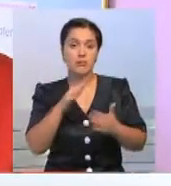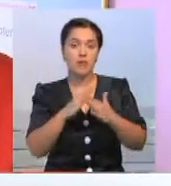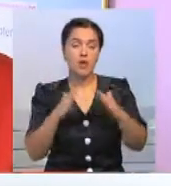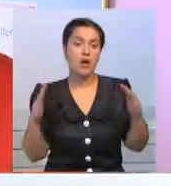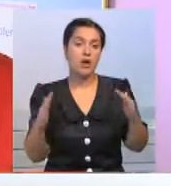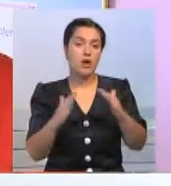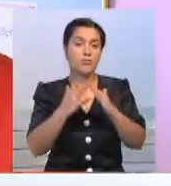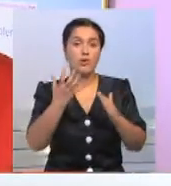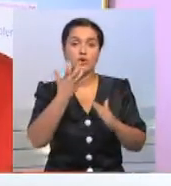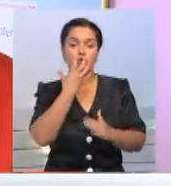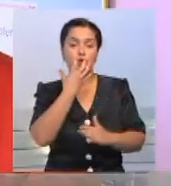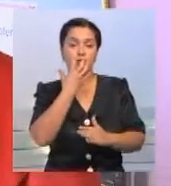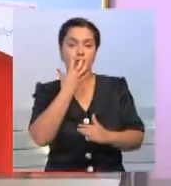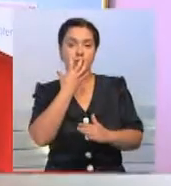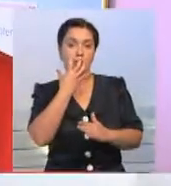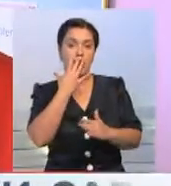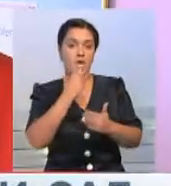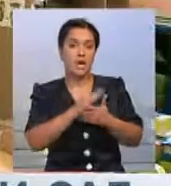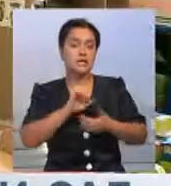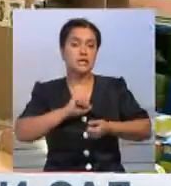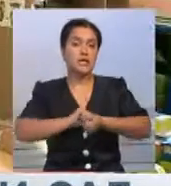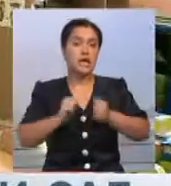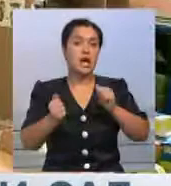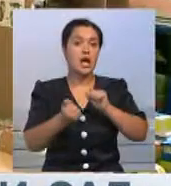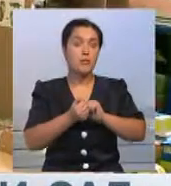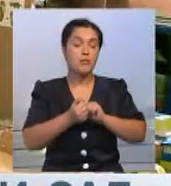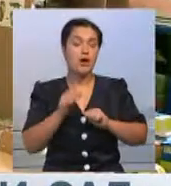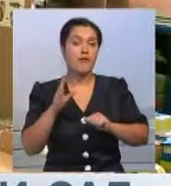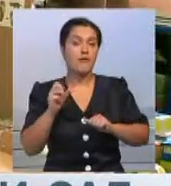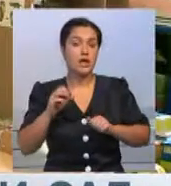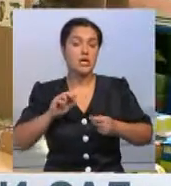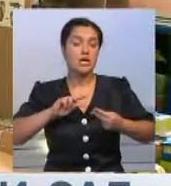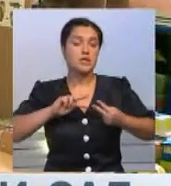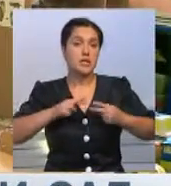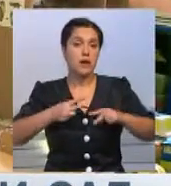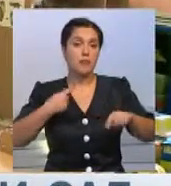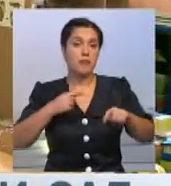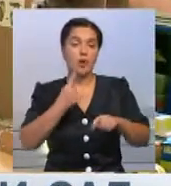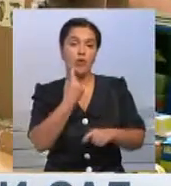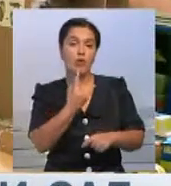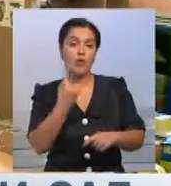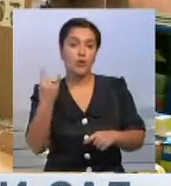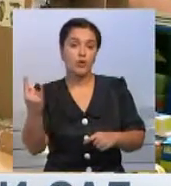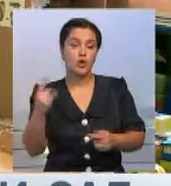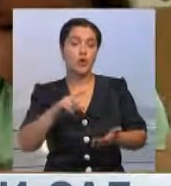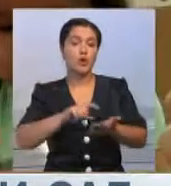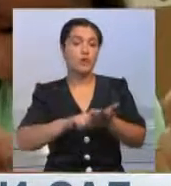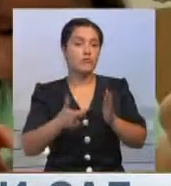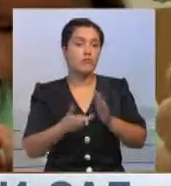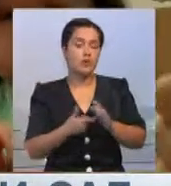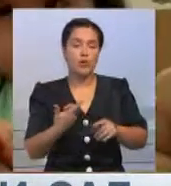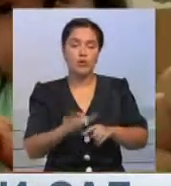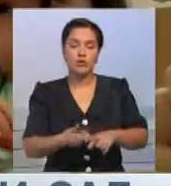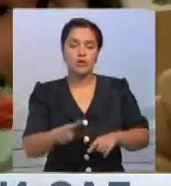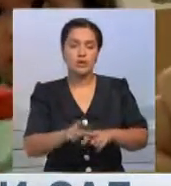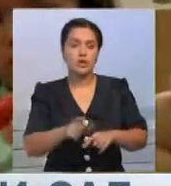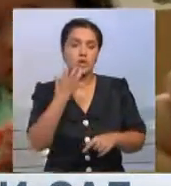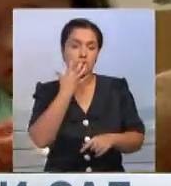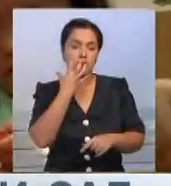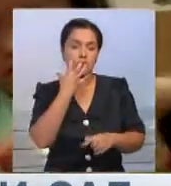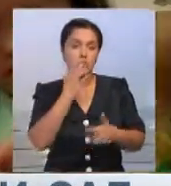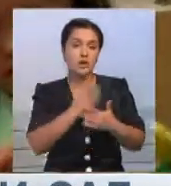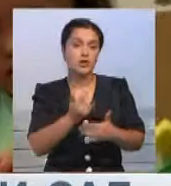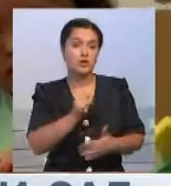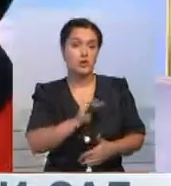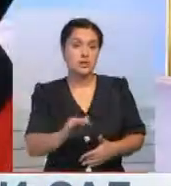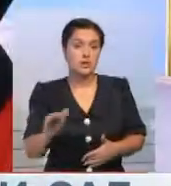утеплен каменной ватой. Заменой пластиковых окон в группах, в кабинетах стало очень тепло. Наши дети сейчас в